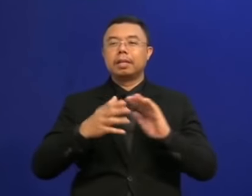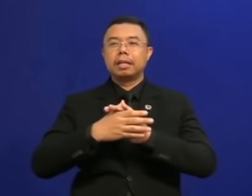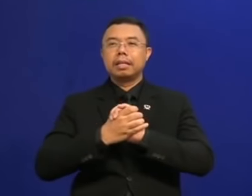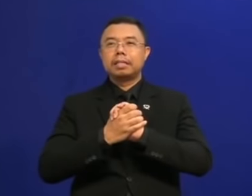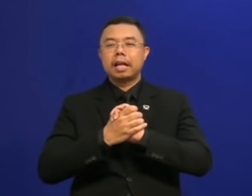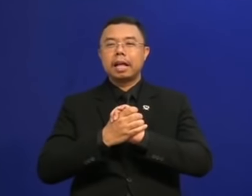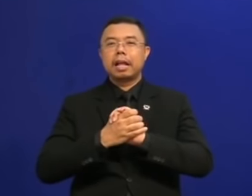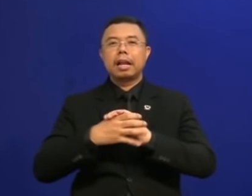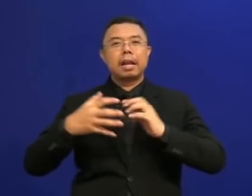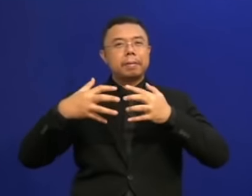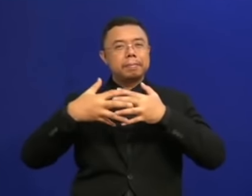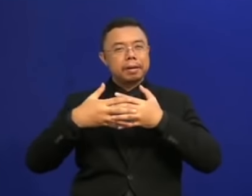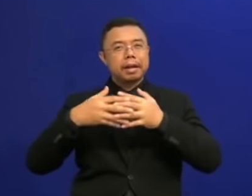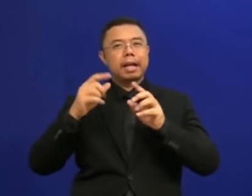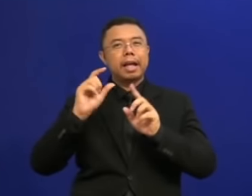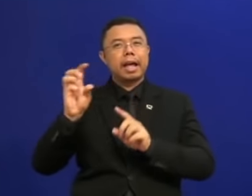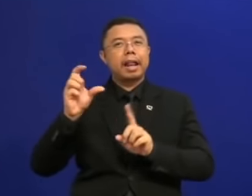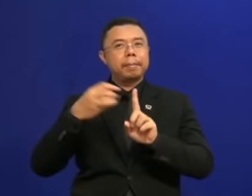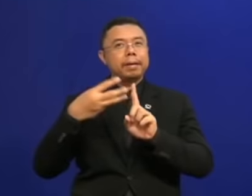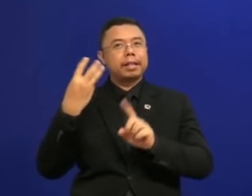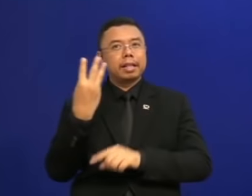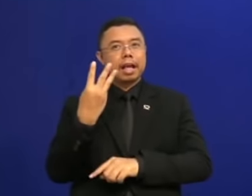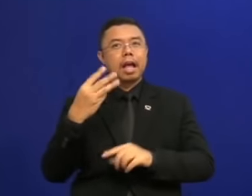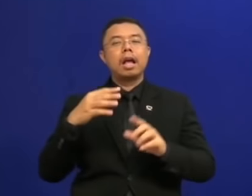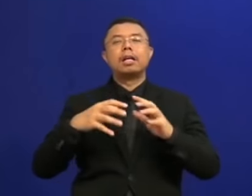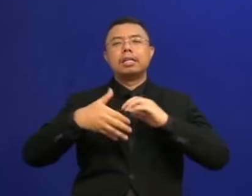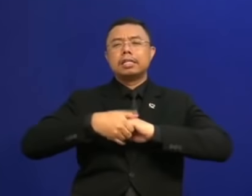kerk LB3, salam asap.